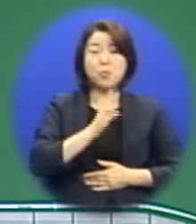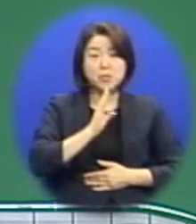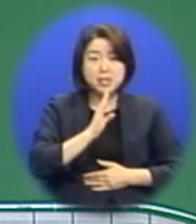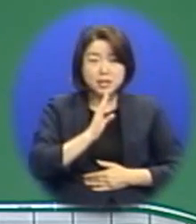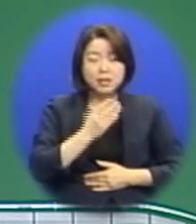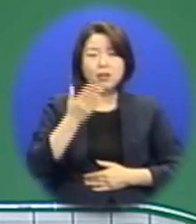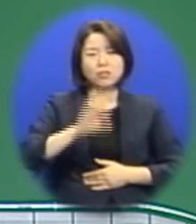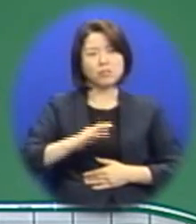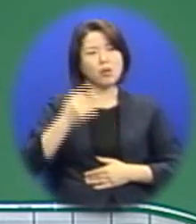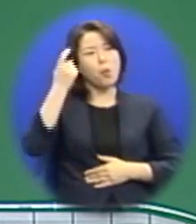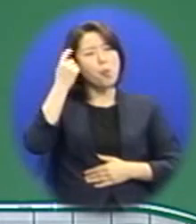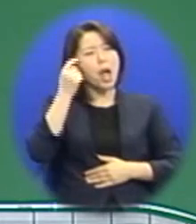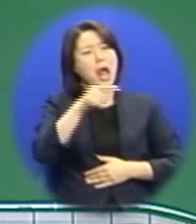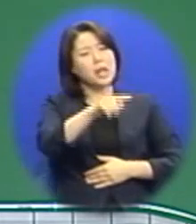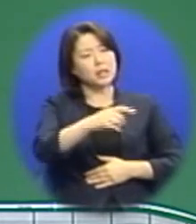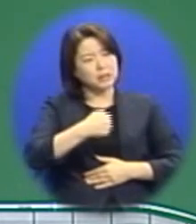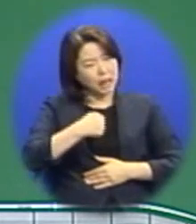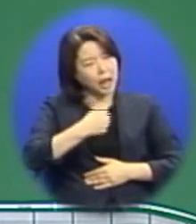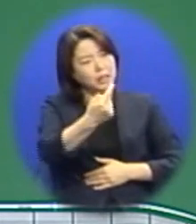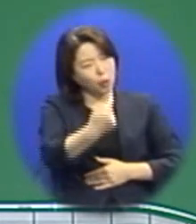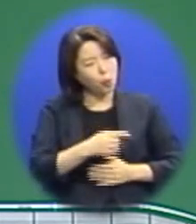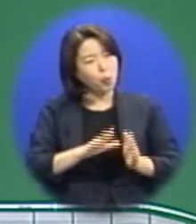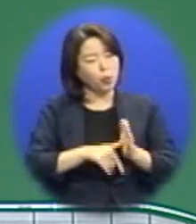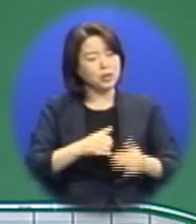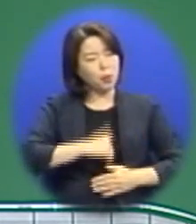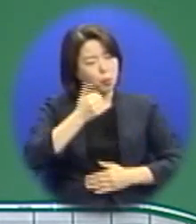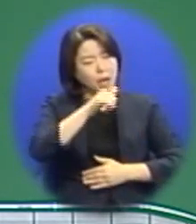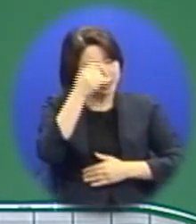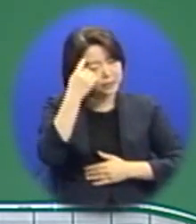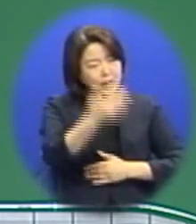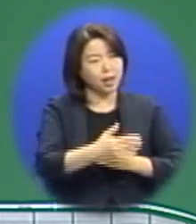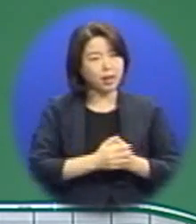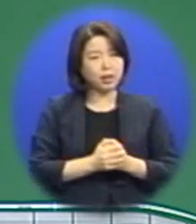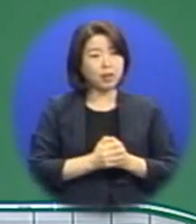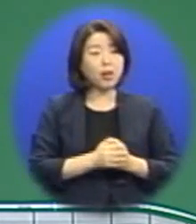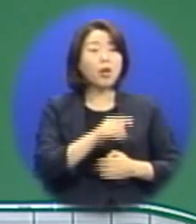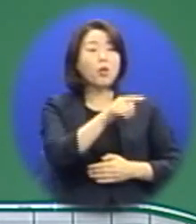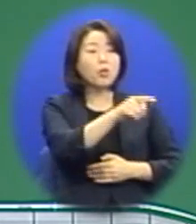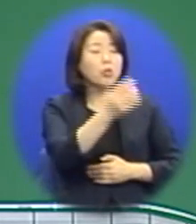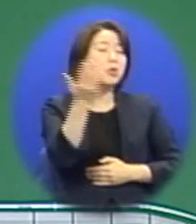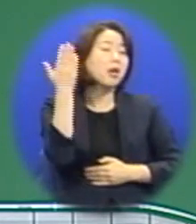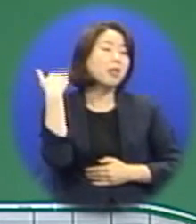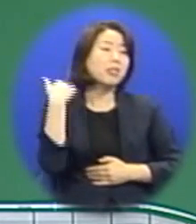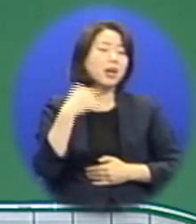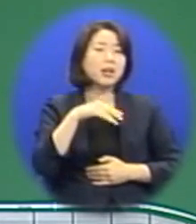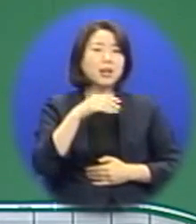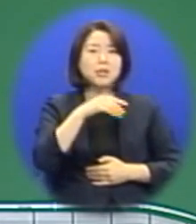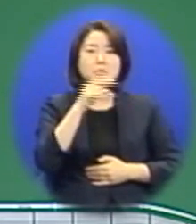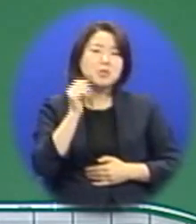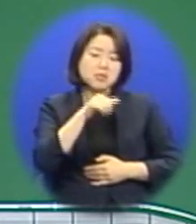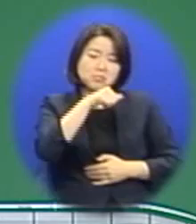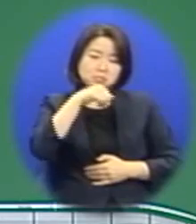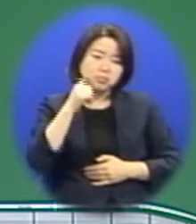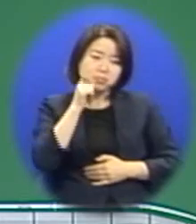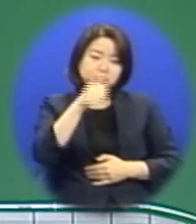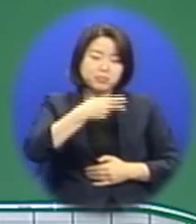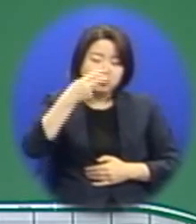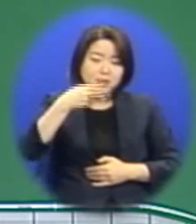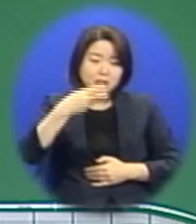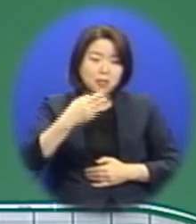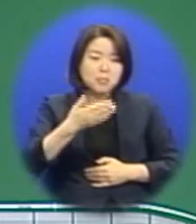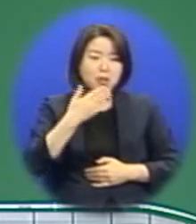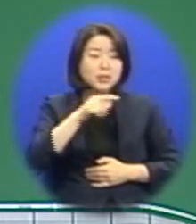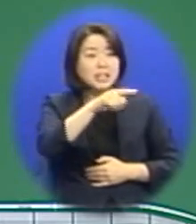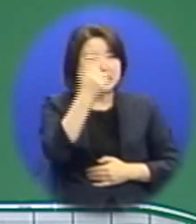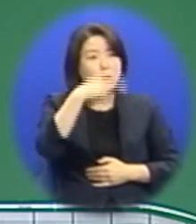너는 나한테만 올 때면 그렇게 화를 내냐? 너 지난번에 짜장면 먹을 때 너 얼굴 내가 안다. 너 테레비